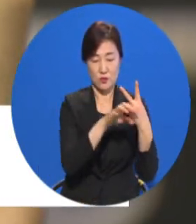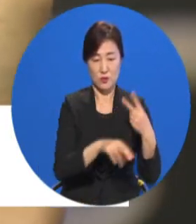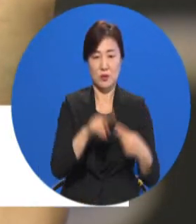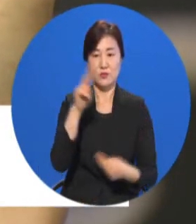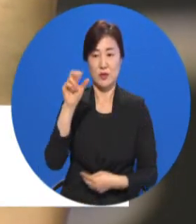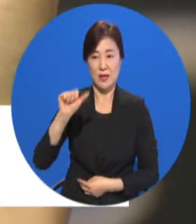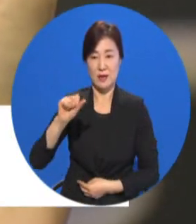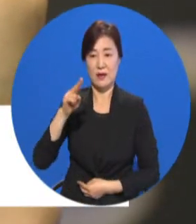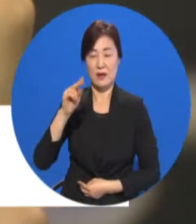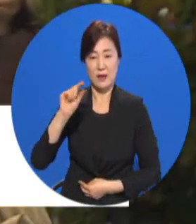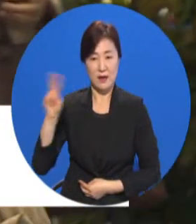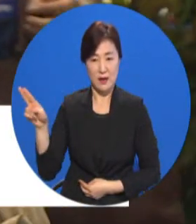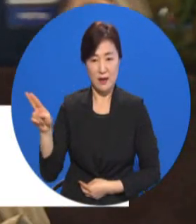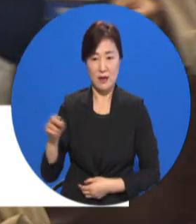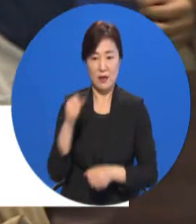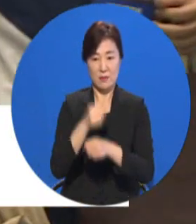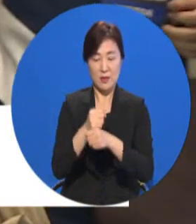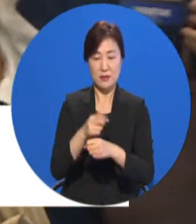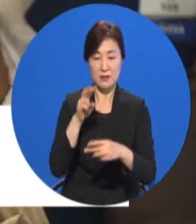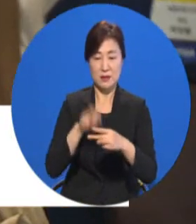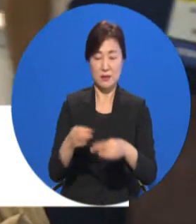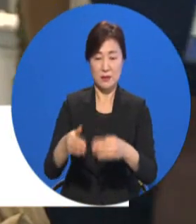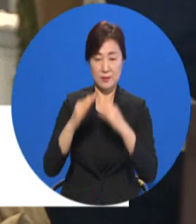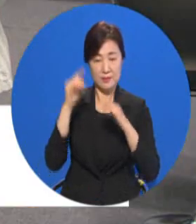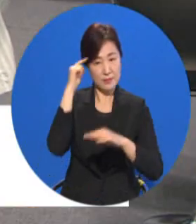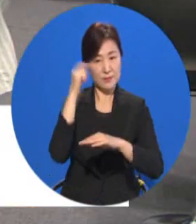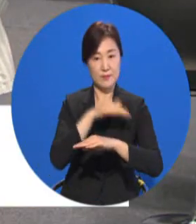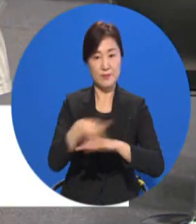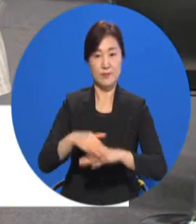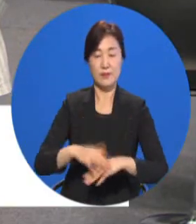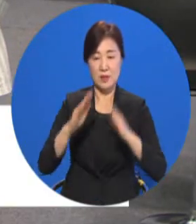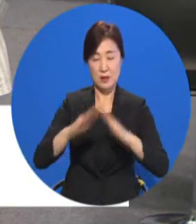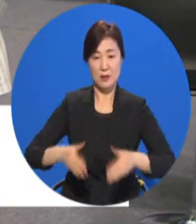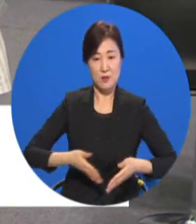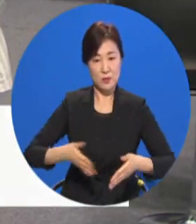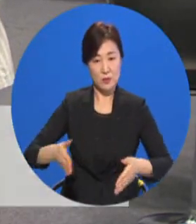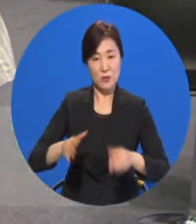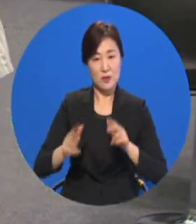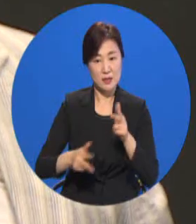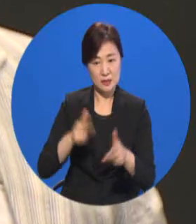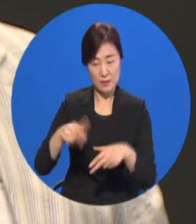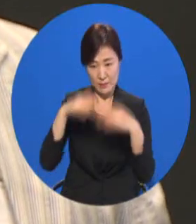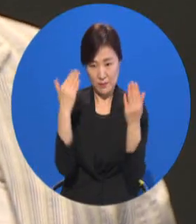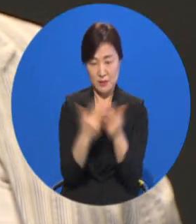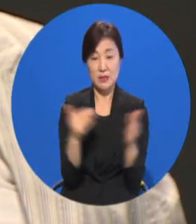AR 제작 거점센터를 조성할 계획입니다. 전남도는 이번 사업이